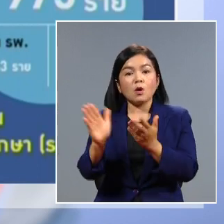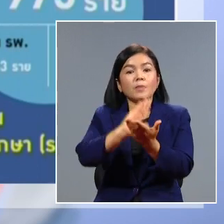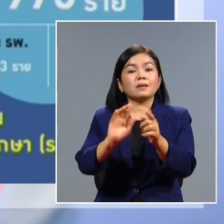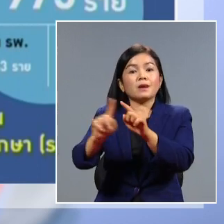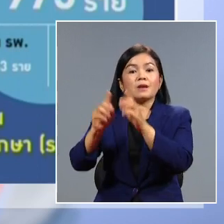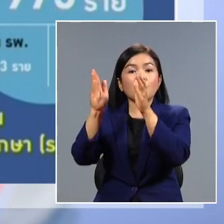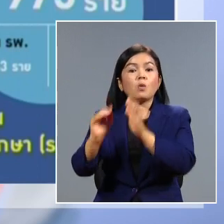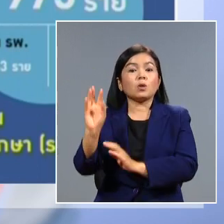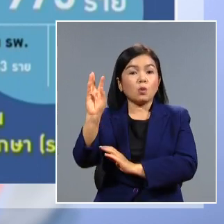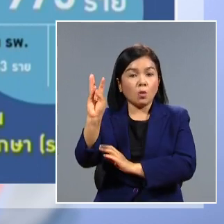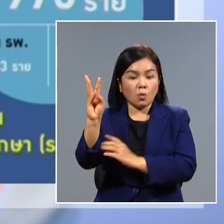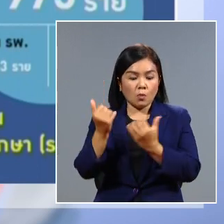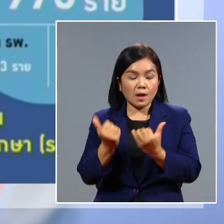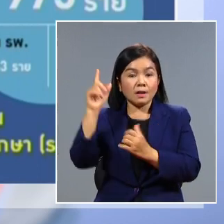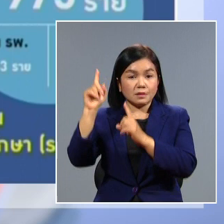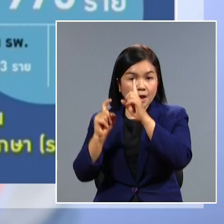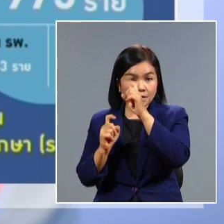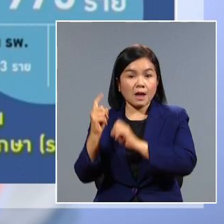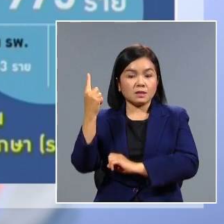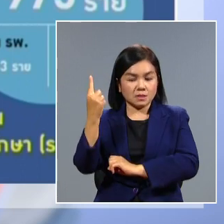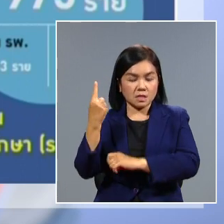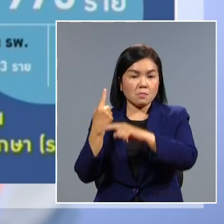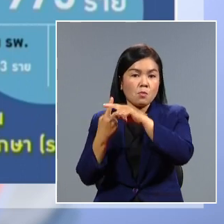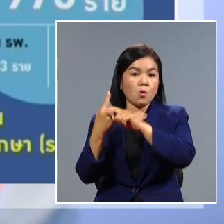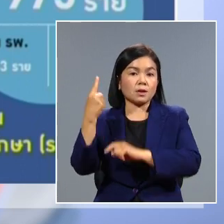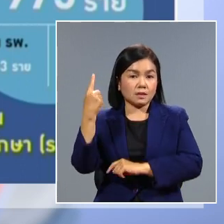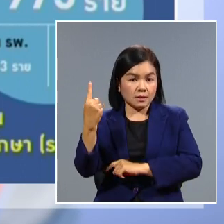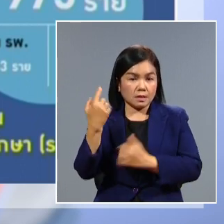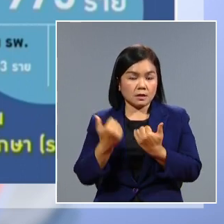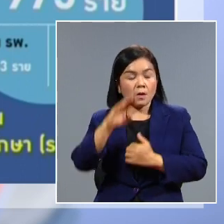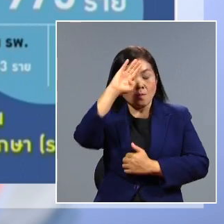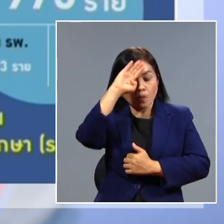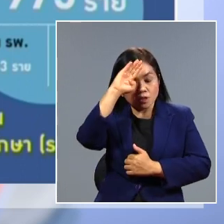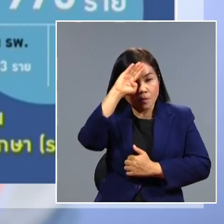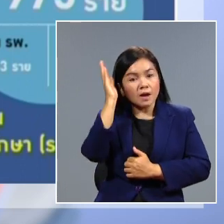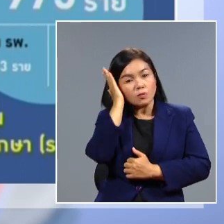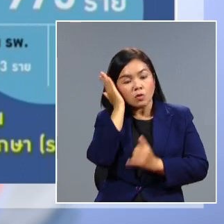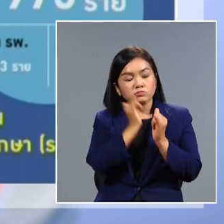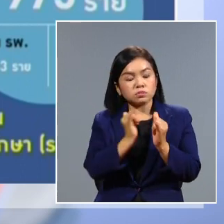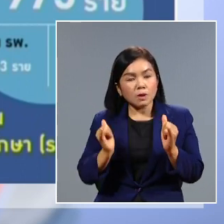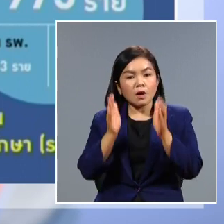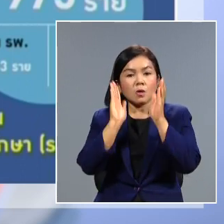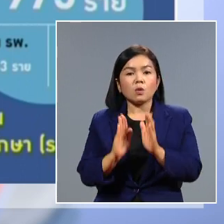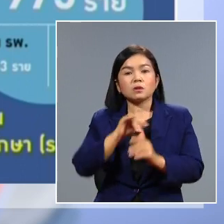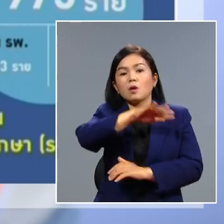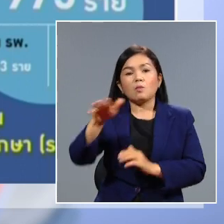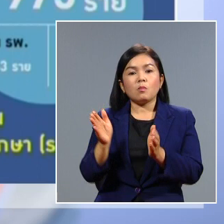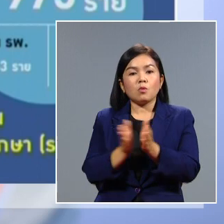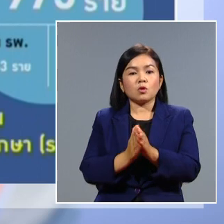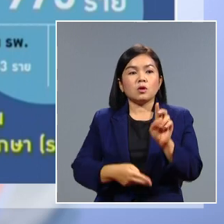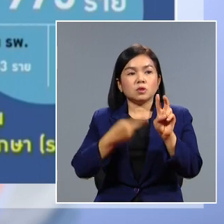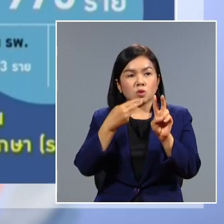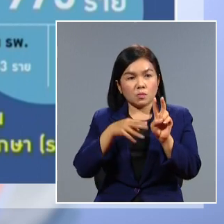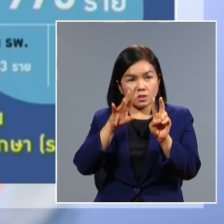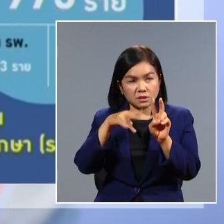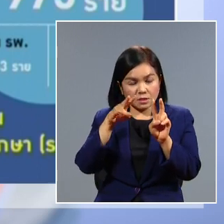วันนี้มีรายงานผู้เสียชีวิตบวก1ด้วยยอดผู้ป่วยยืนยันสะสมของเราตอนนี้ 27,402 ราย